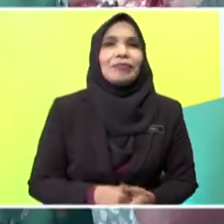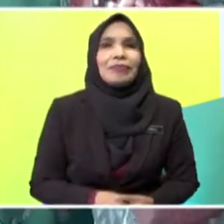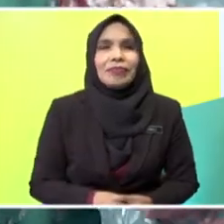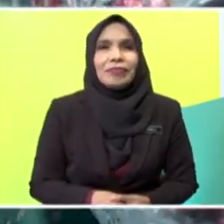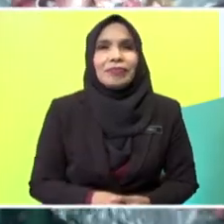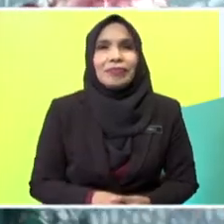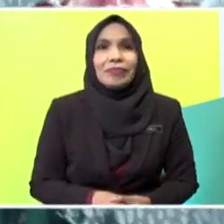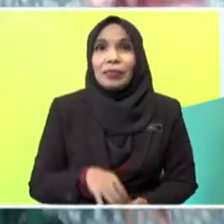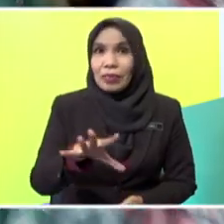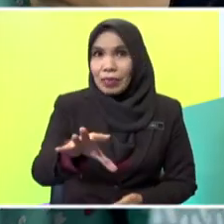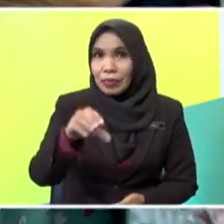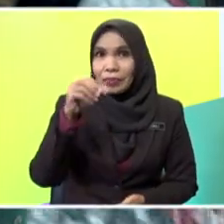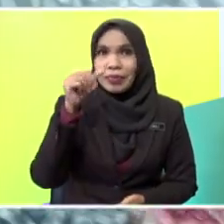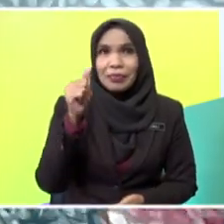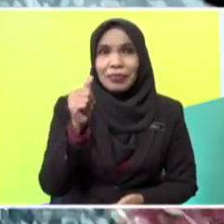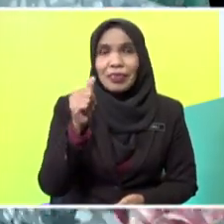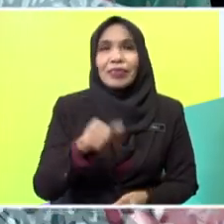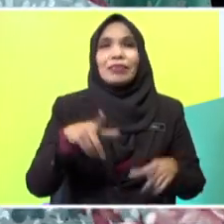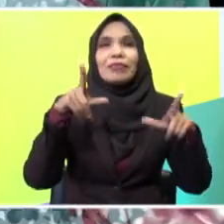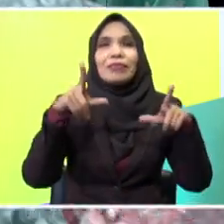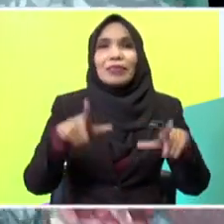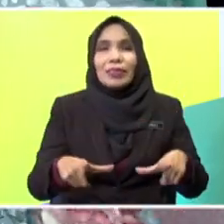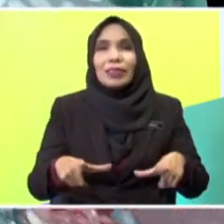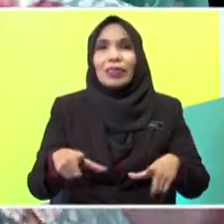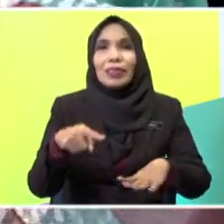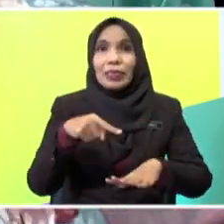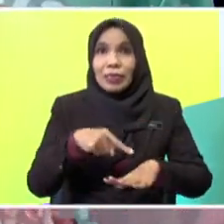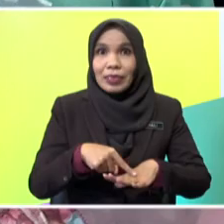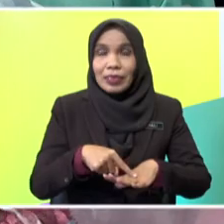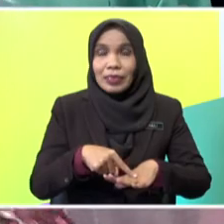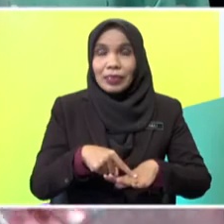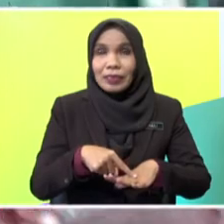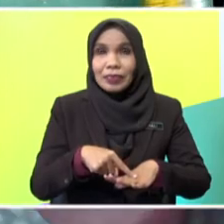A ni, kita letaklah di sini.